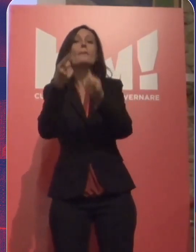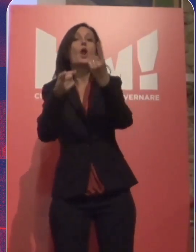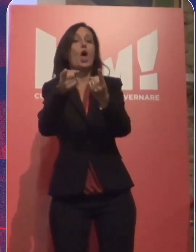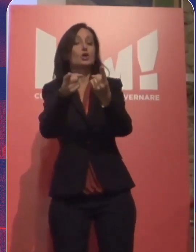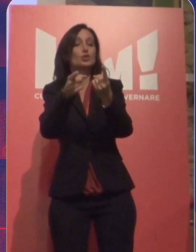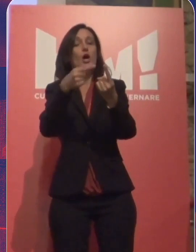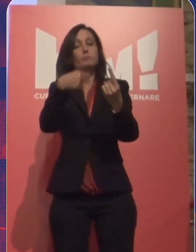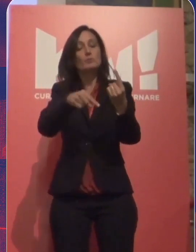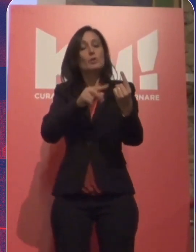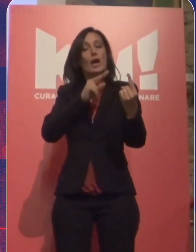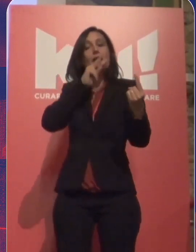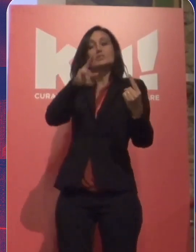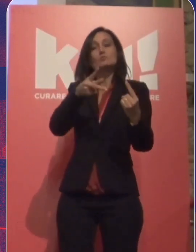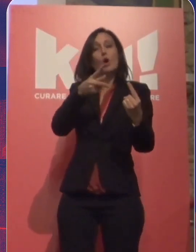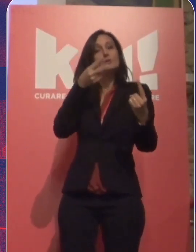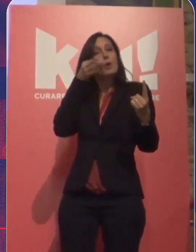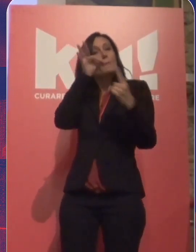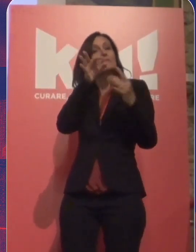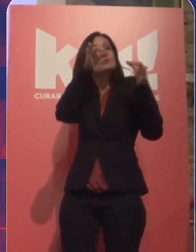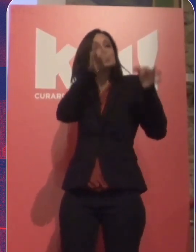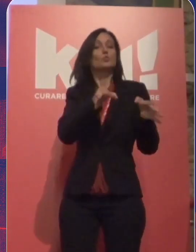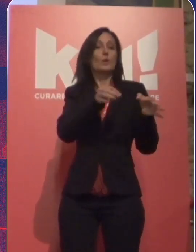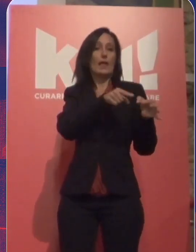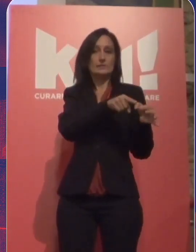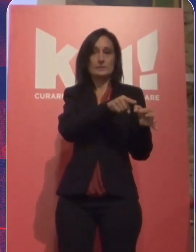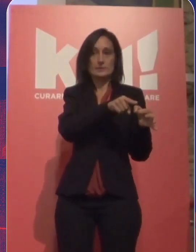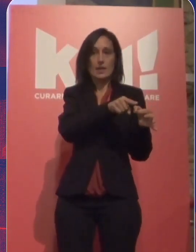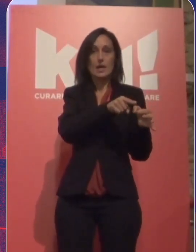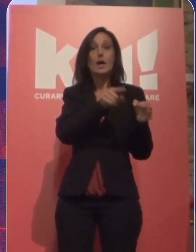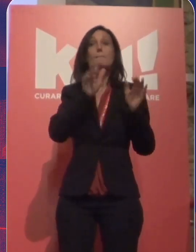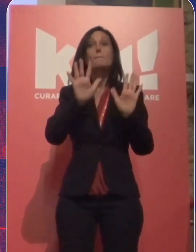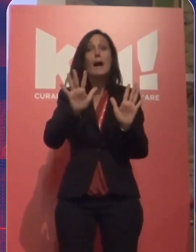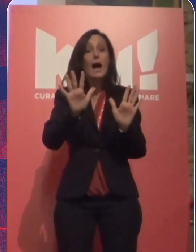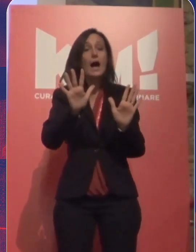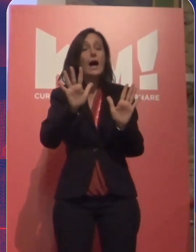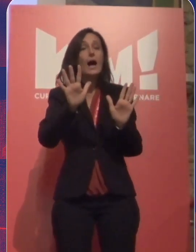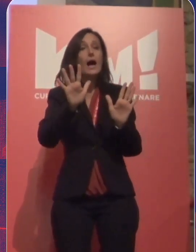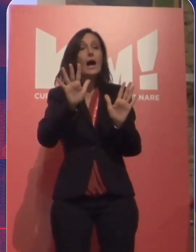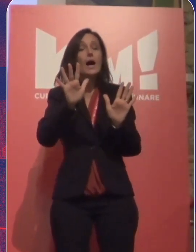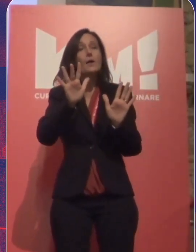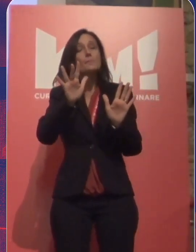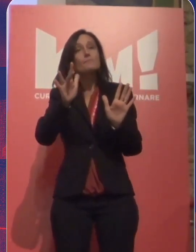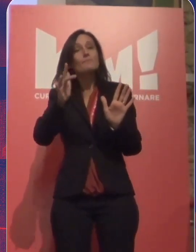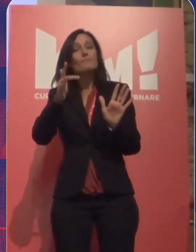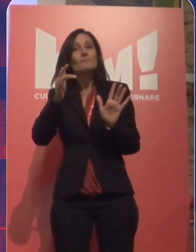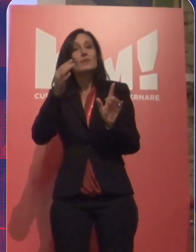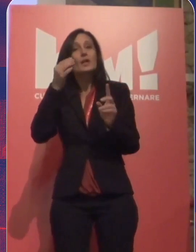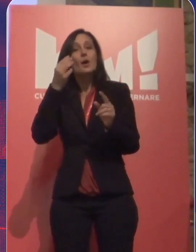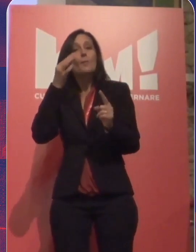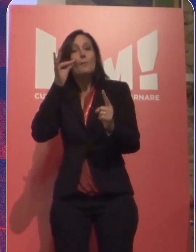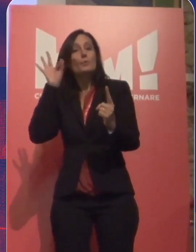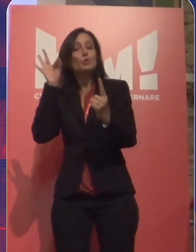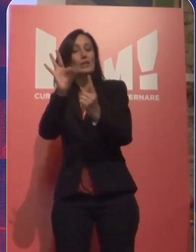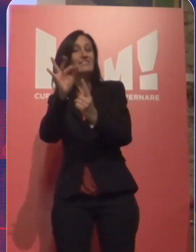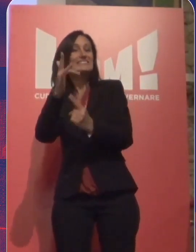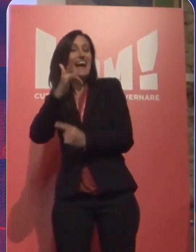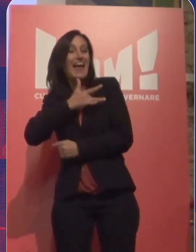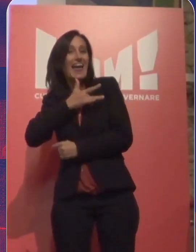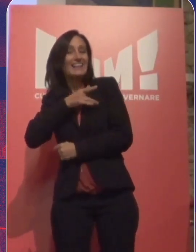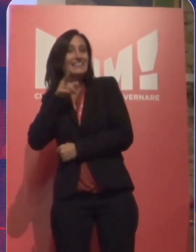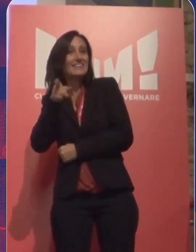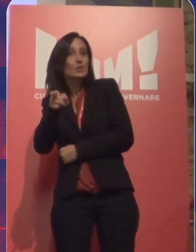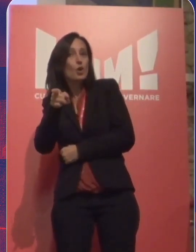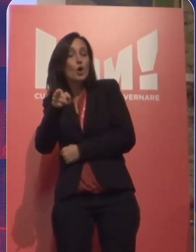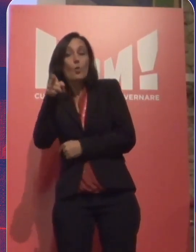ma eticamente non rientra diciamo così nel paradigma security hryo che ho descritto